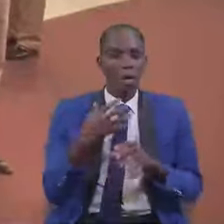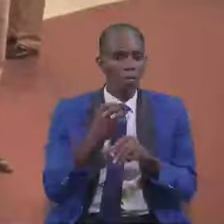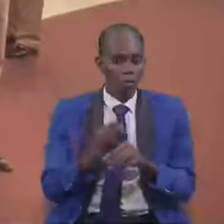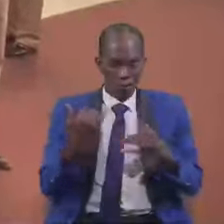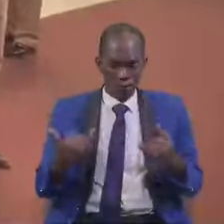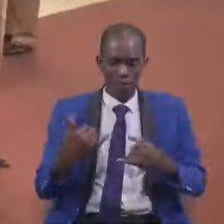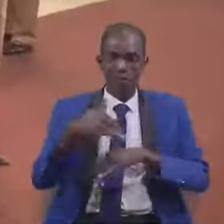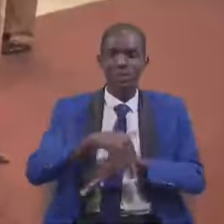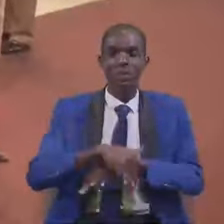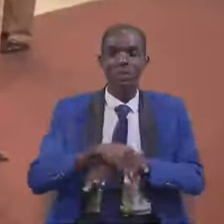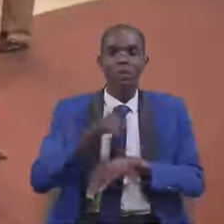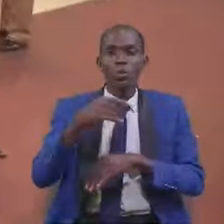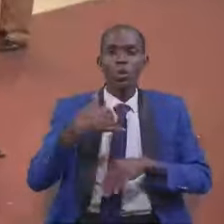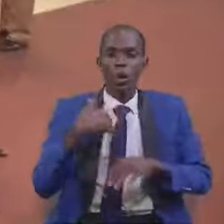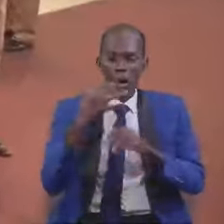Vous l'avez ce soir.